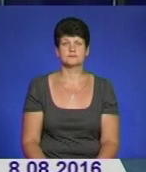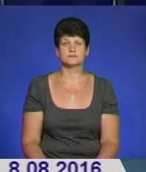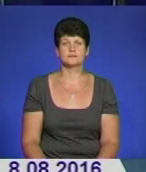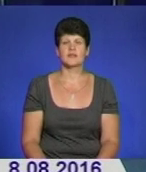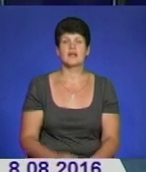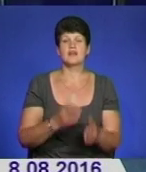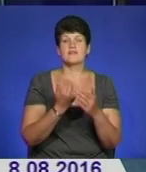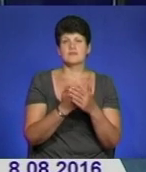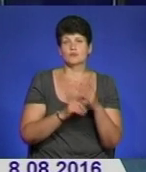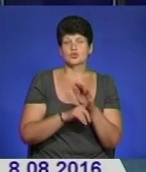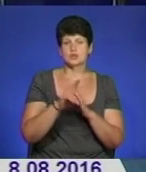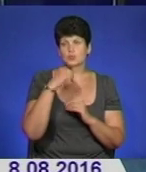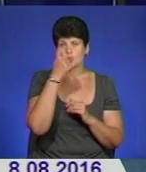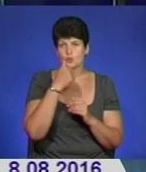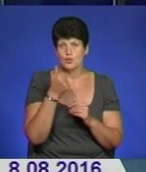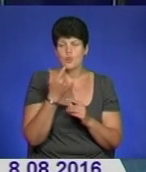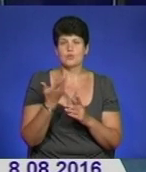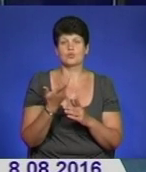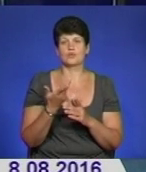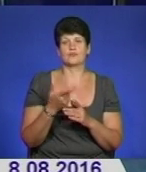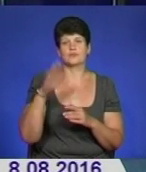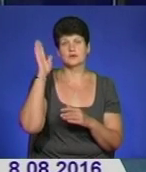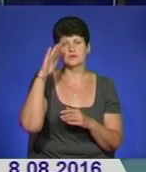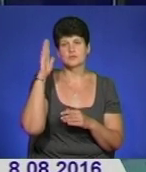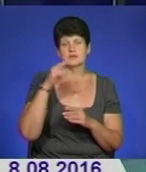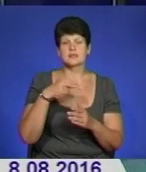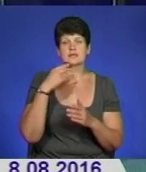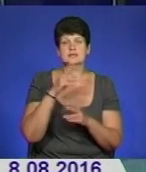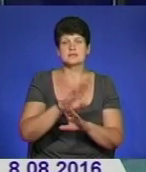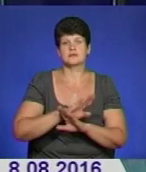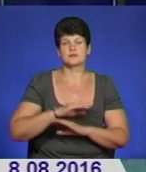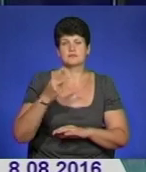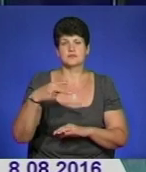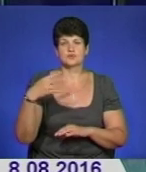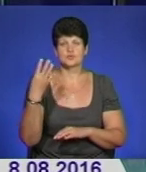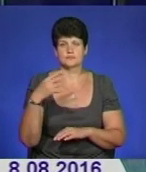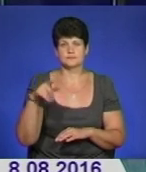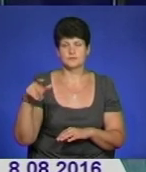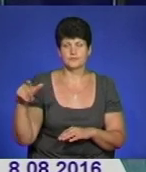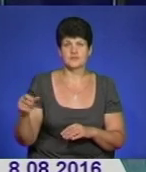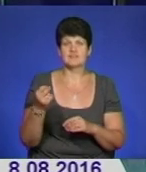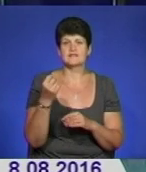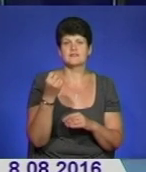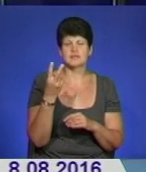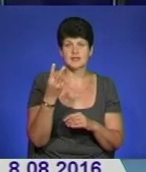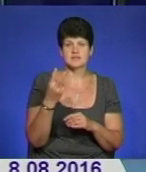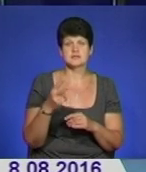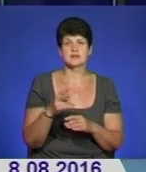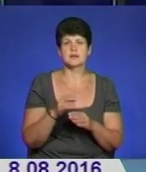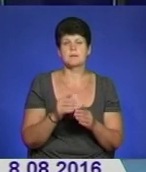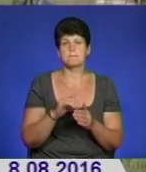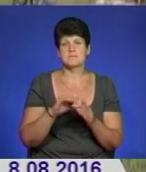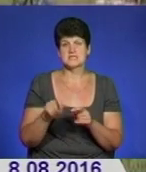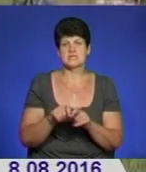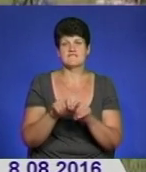Від початку року у водоймах області загинуло 24 особи. Зокрема, 12 з них після відкриття купального сезону.